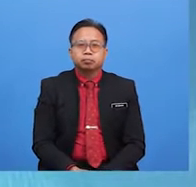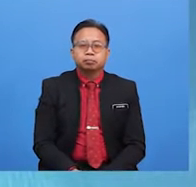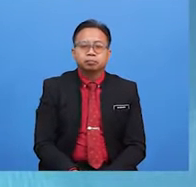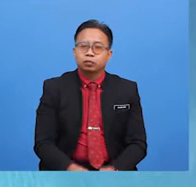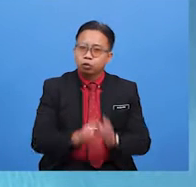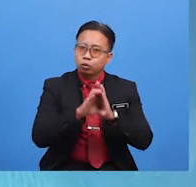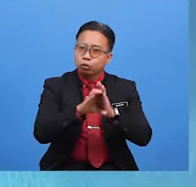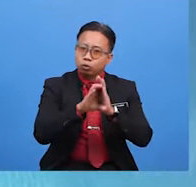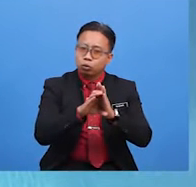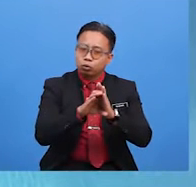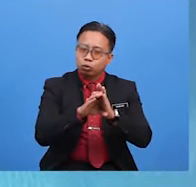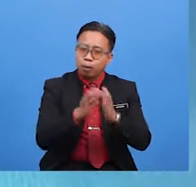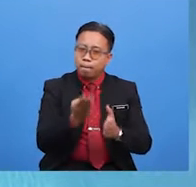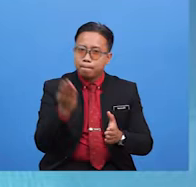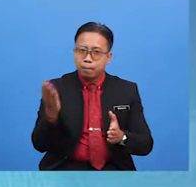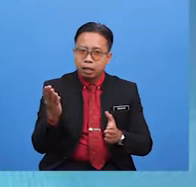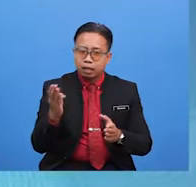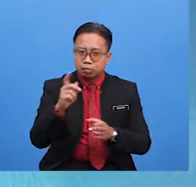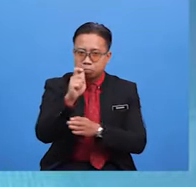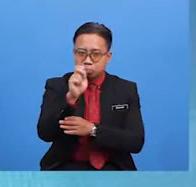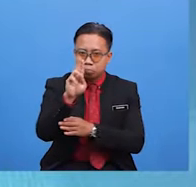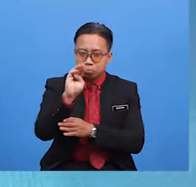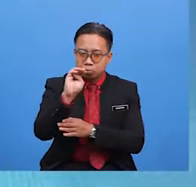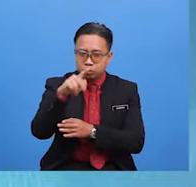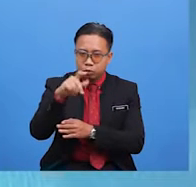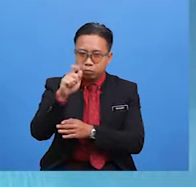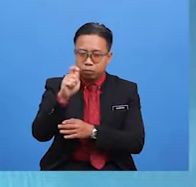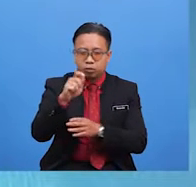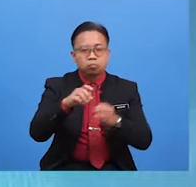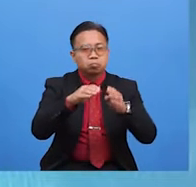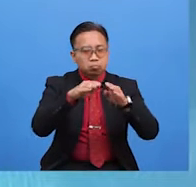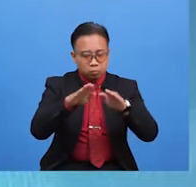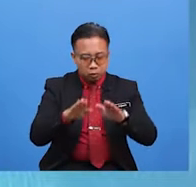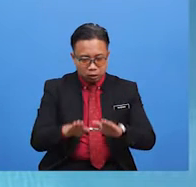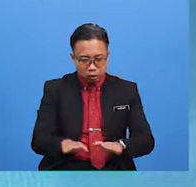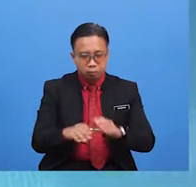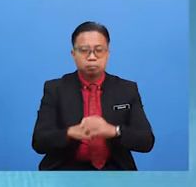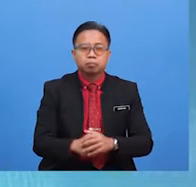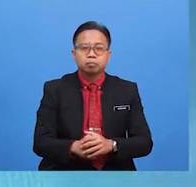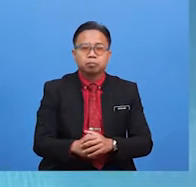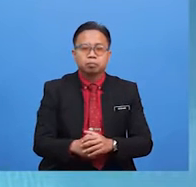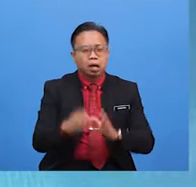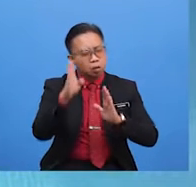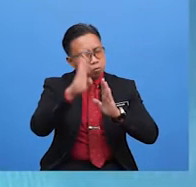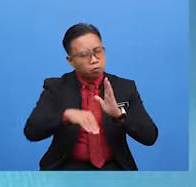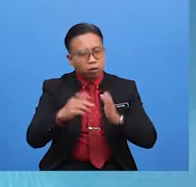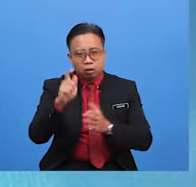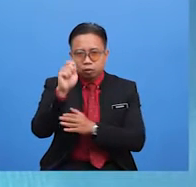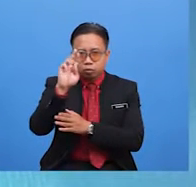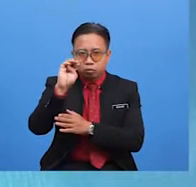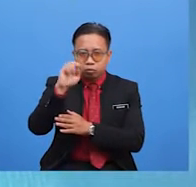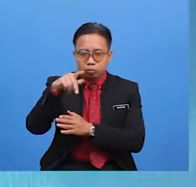Sebagai contoh, bahan yang lebih tumpah akan tenggelam, manakala bahan yang kurang tumpah akan